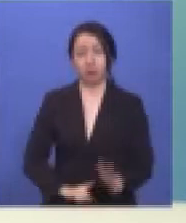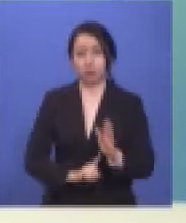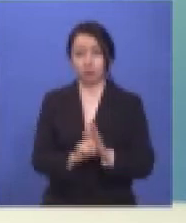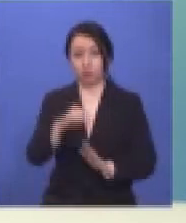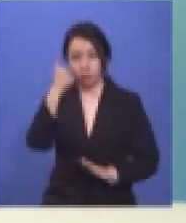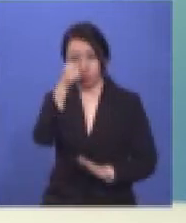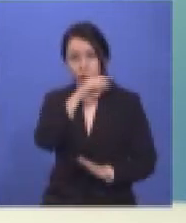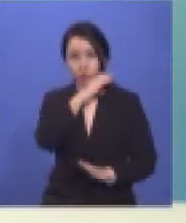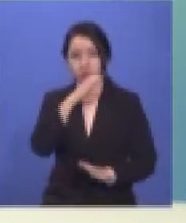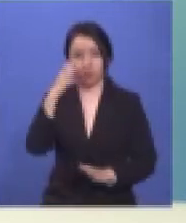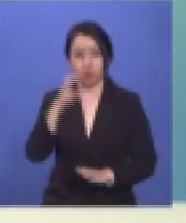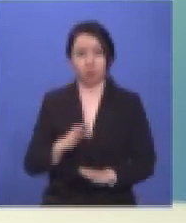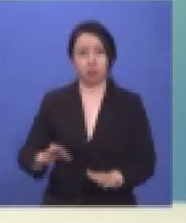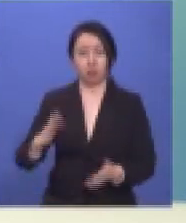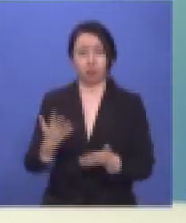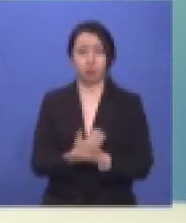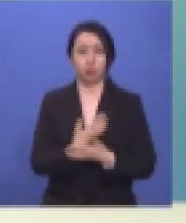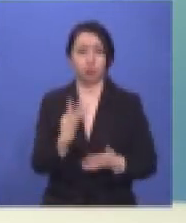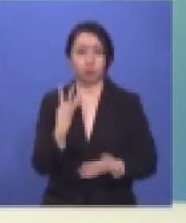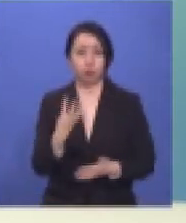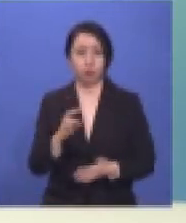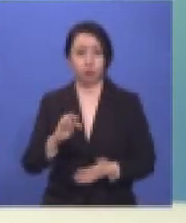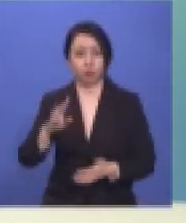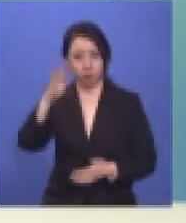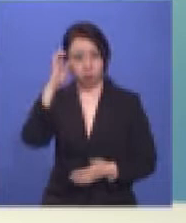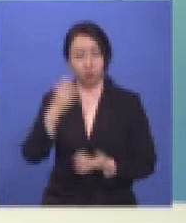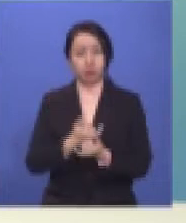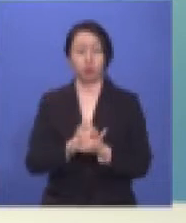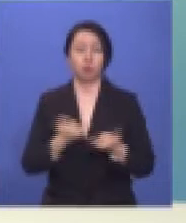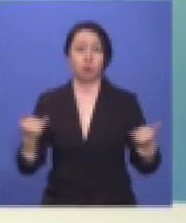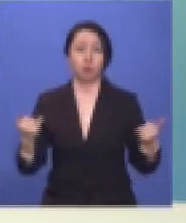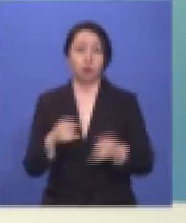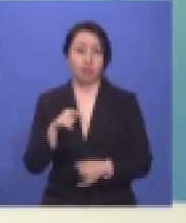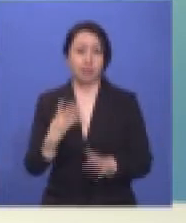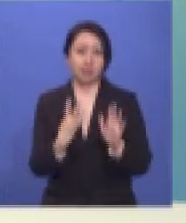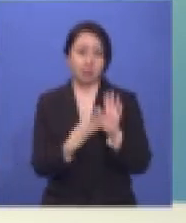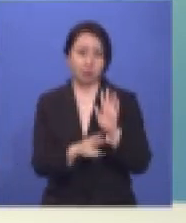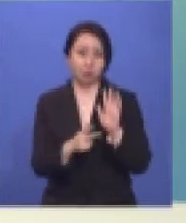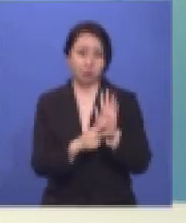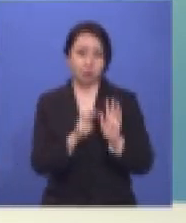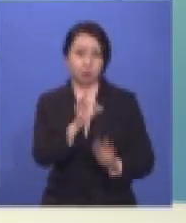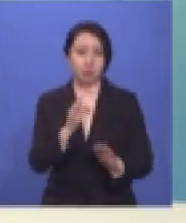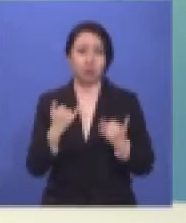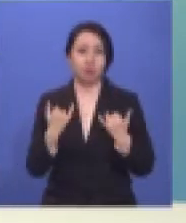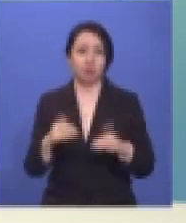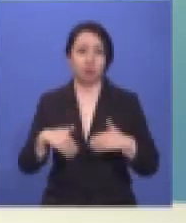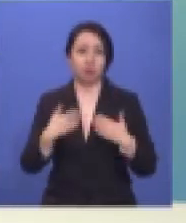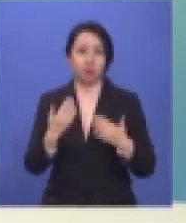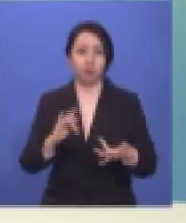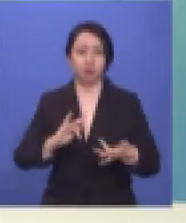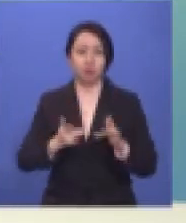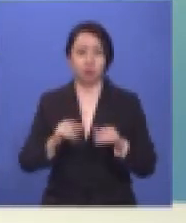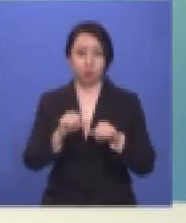С начала года североказахстанцы получили более 4 миллионов государственных услуг. Из них 98%